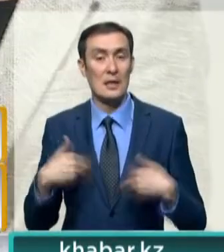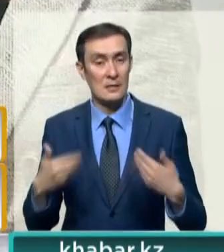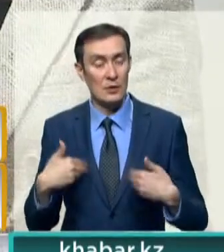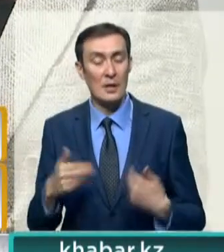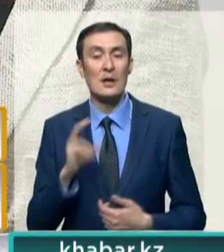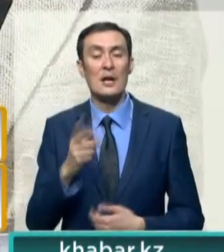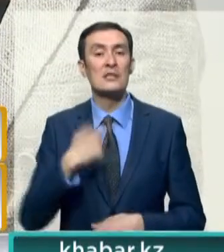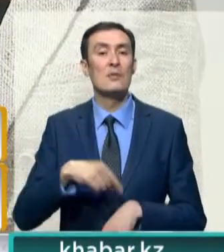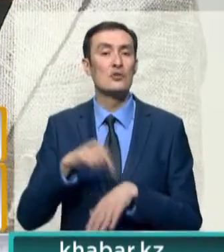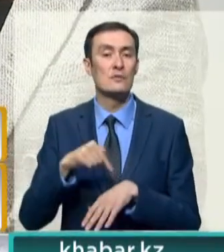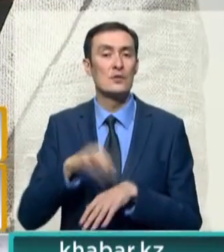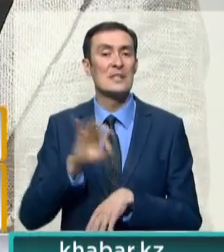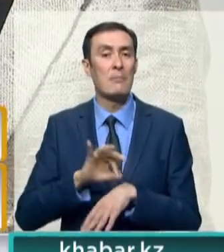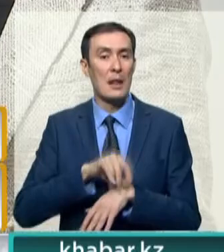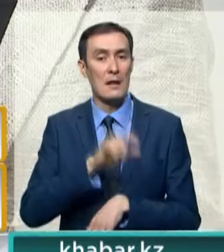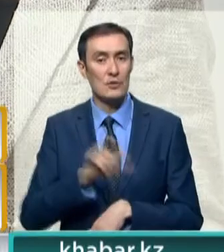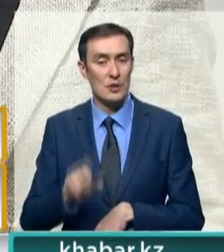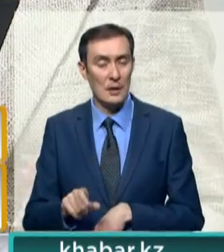скажите, как чувствуют себя заболевшие?